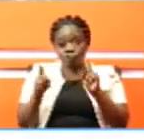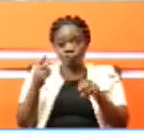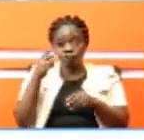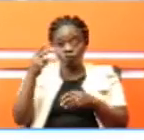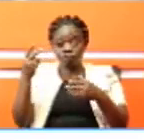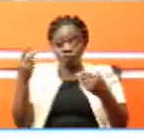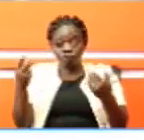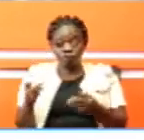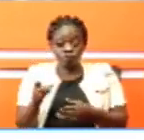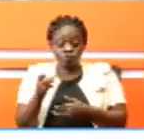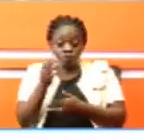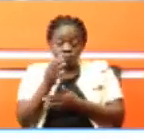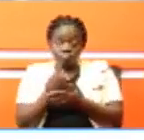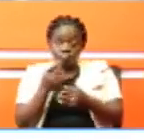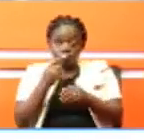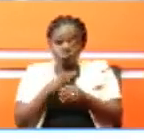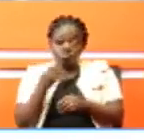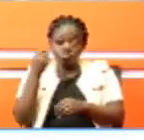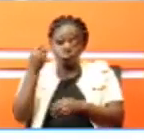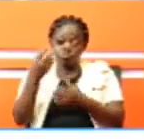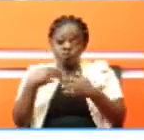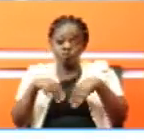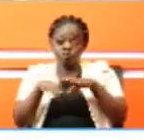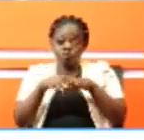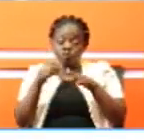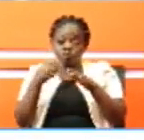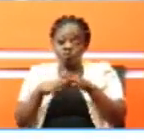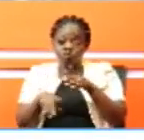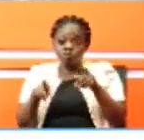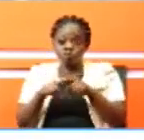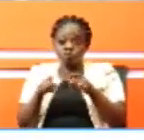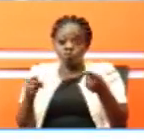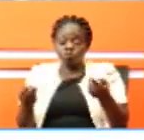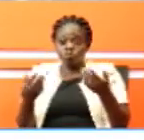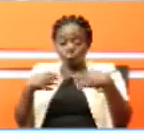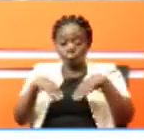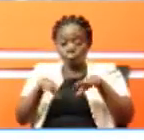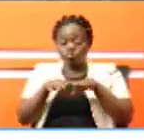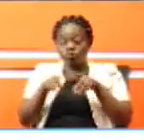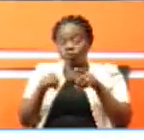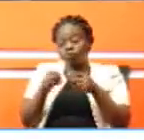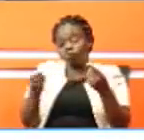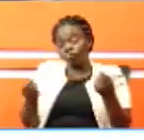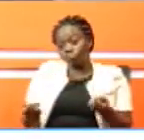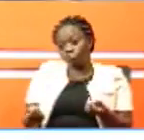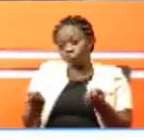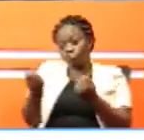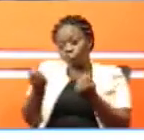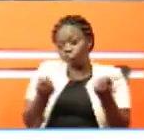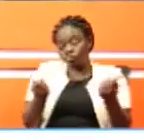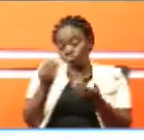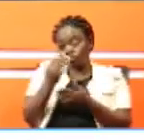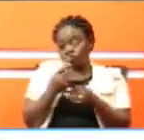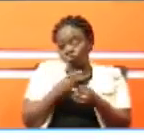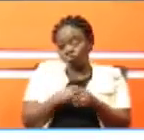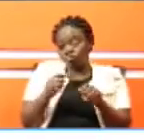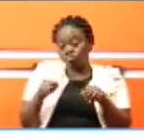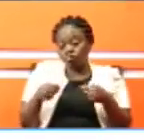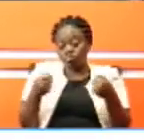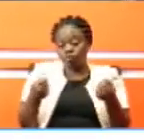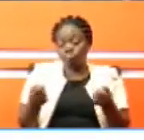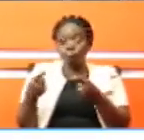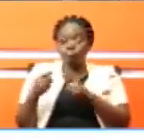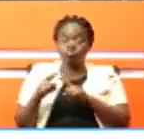bidduka kyokka oluusi tebategeera bulungi emigaso gyazo wadde nga nkulu nnyo era za mugaso ku bidduka ng'oluusi ekidduka kiyinza